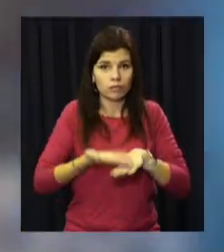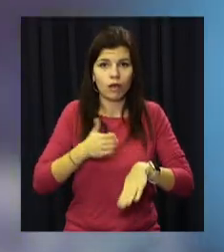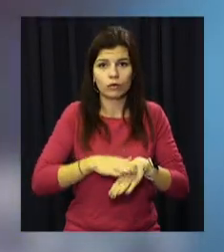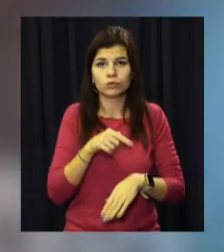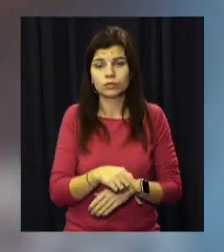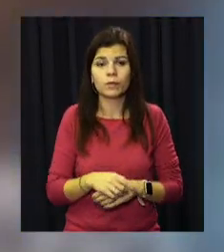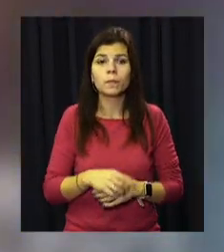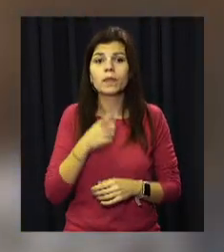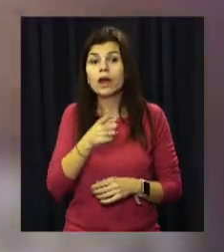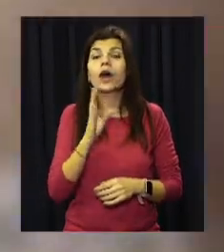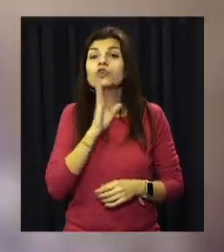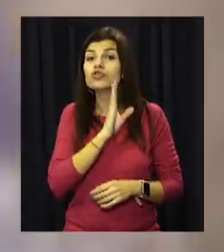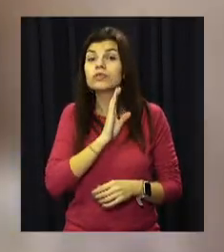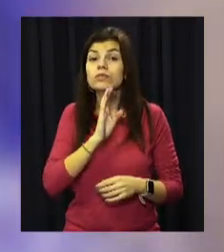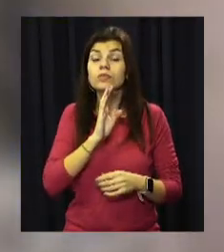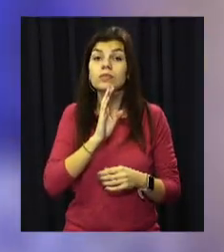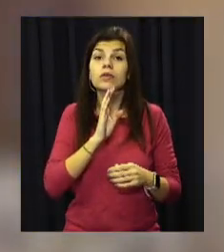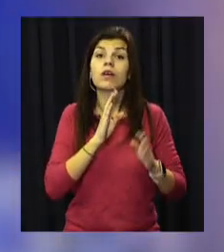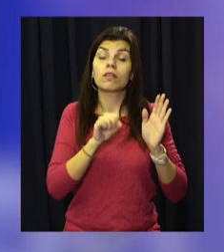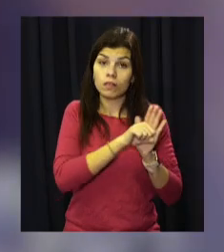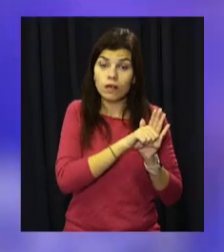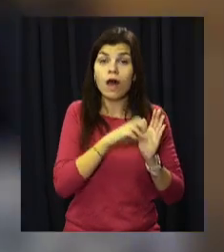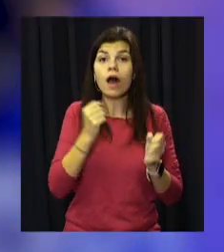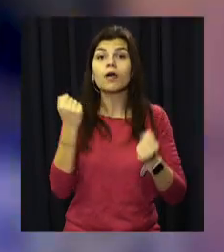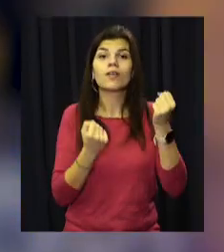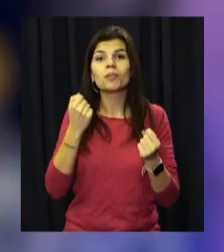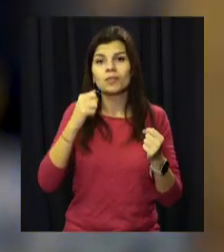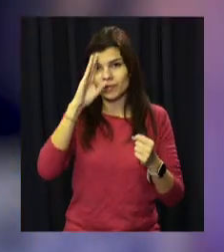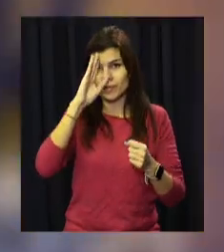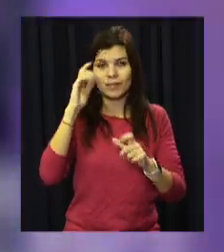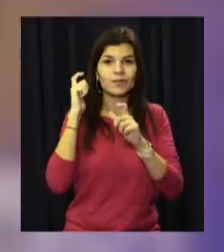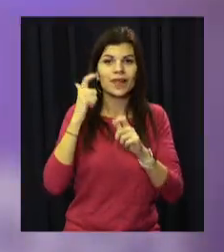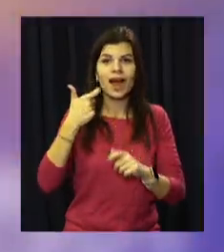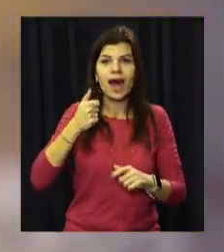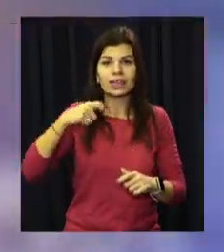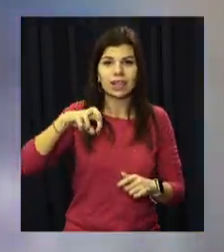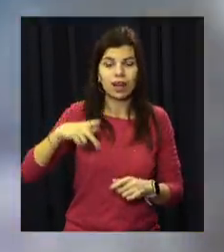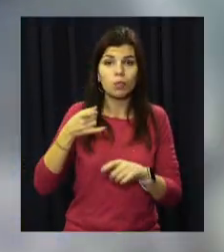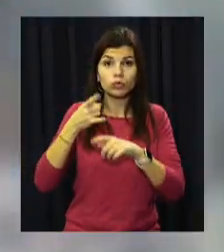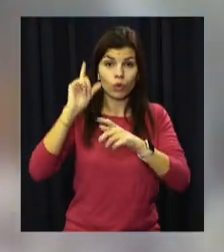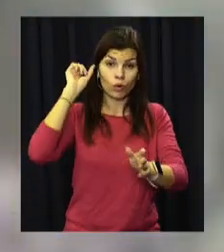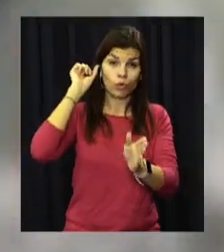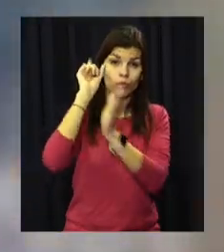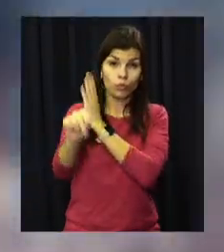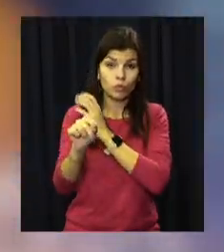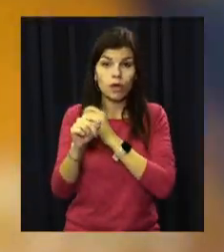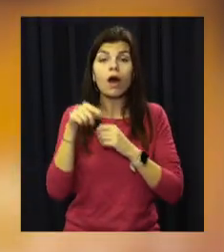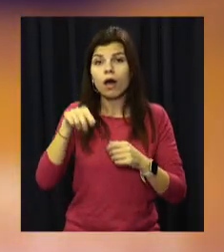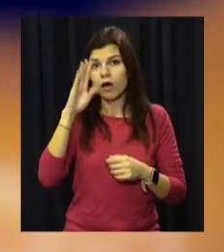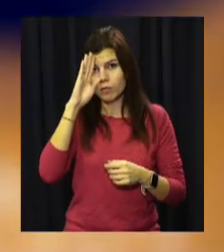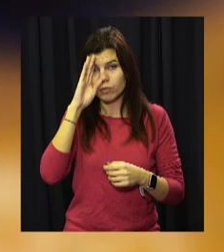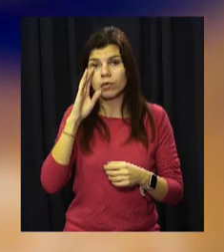Водій газелі з місця аварії втік, згодом його розшукали патрульні і затримали. Кажуть, у нього були ознаки наркотичного